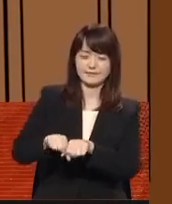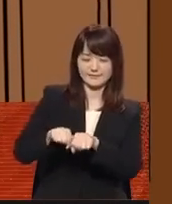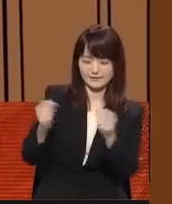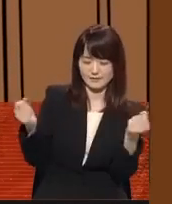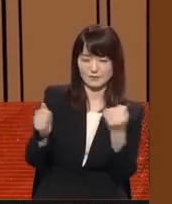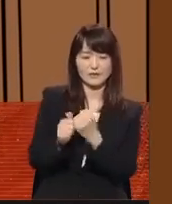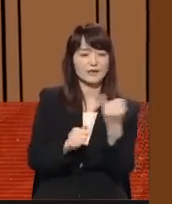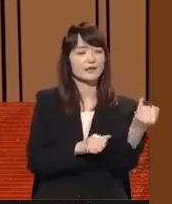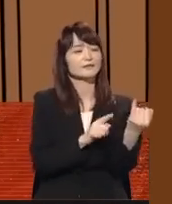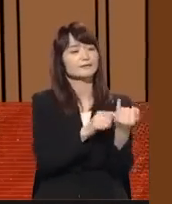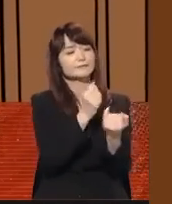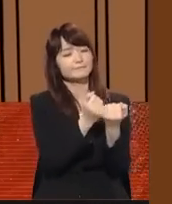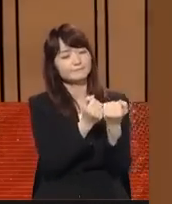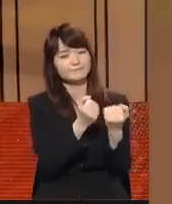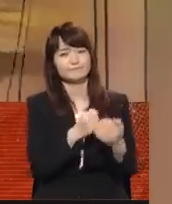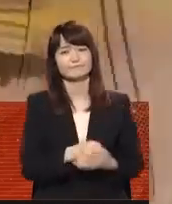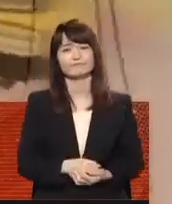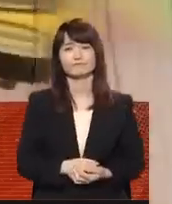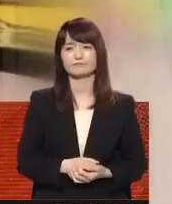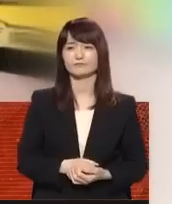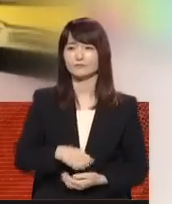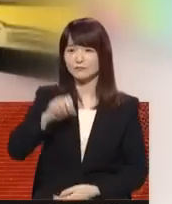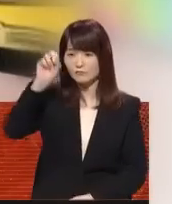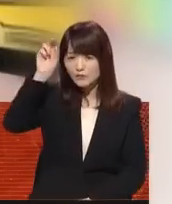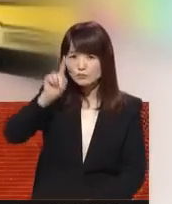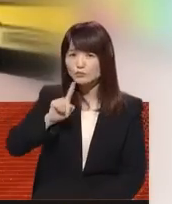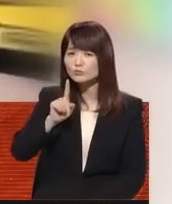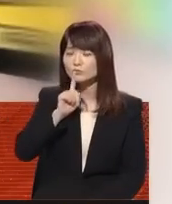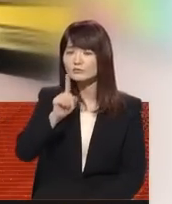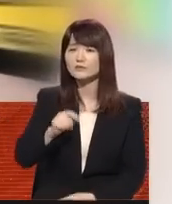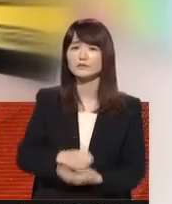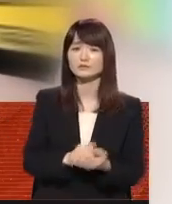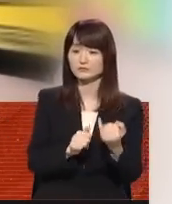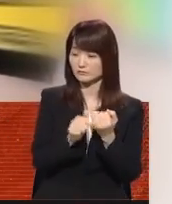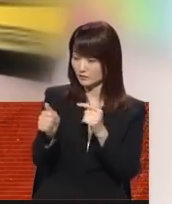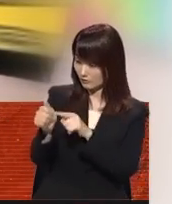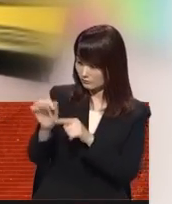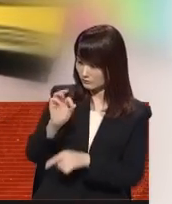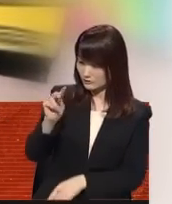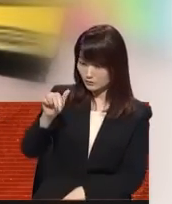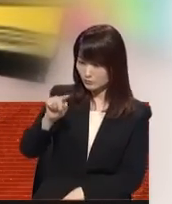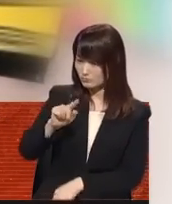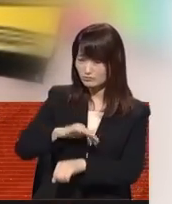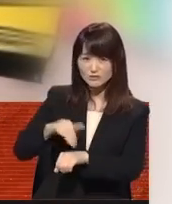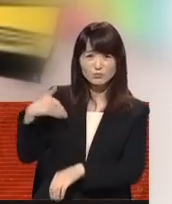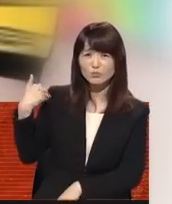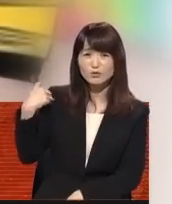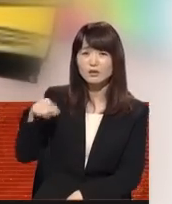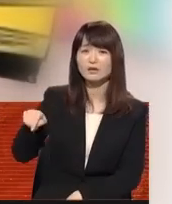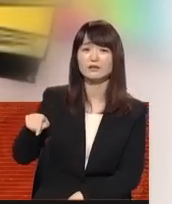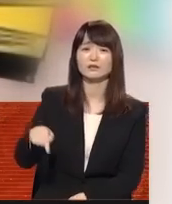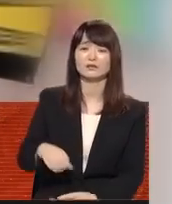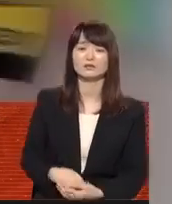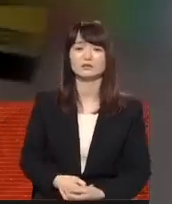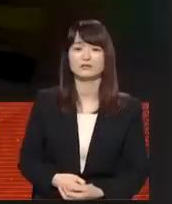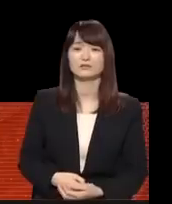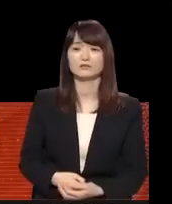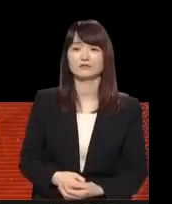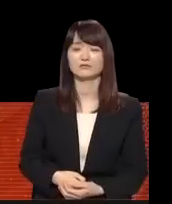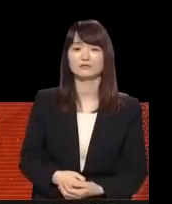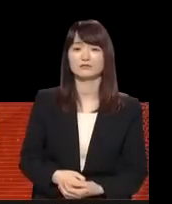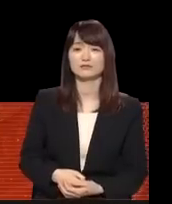진실에 설득하기 시작합니다 진씨는 아니 갑자기 무슨 소리냐 그리고 당신 약과에 대해서 잘 알지도 못하잖아 이렇게 얘기를 했더니요이